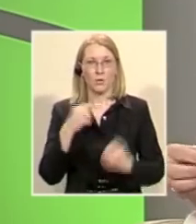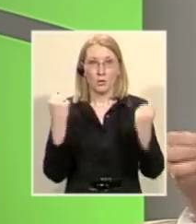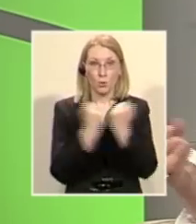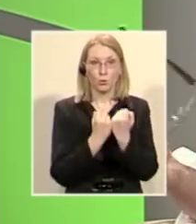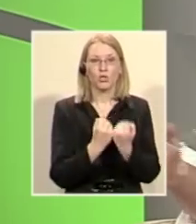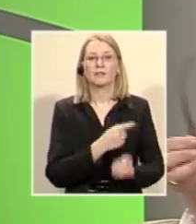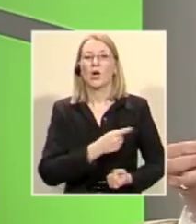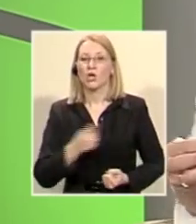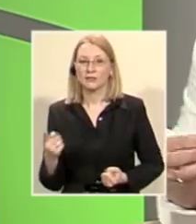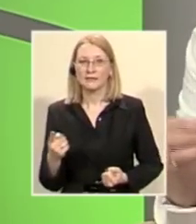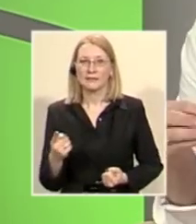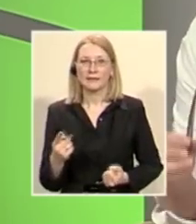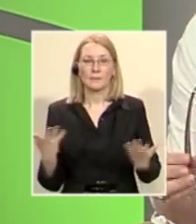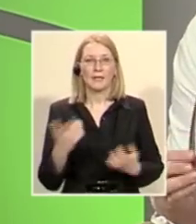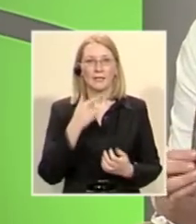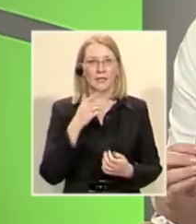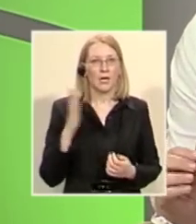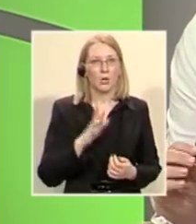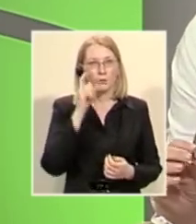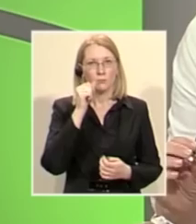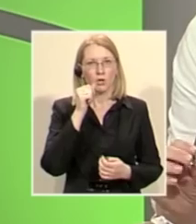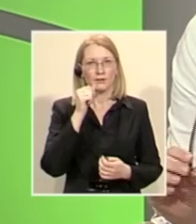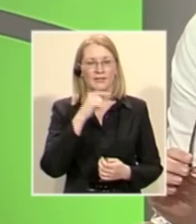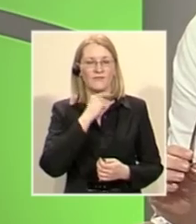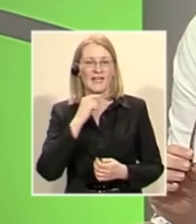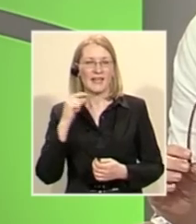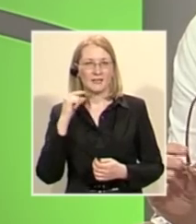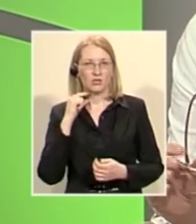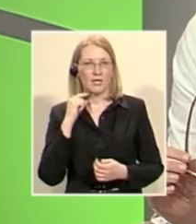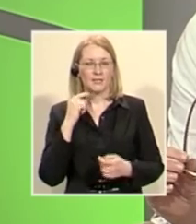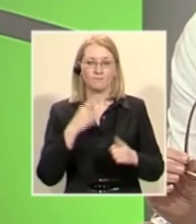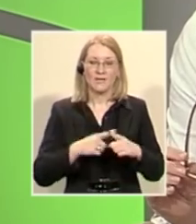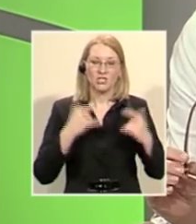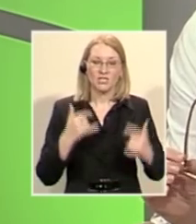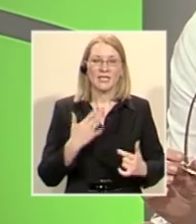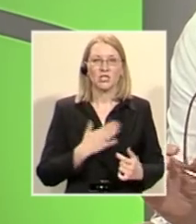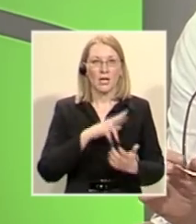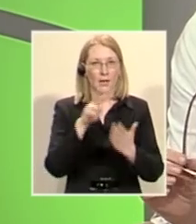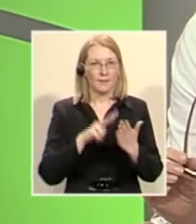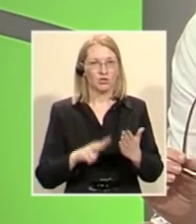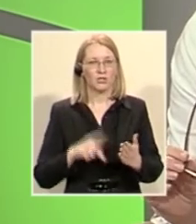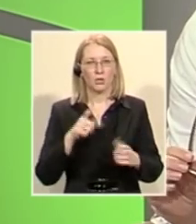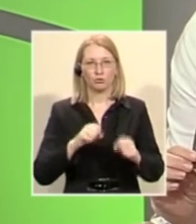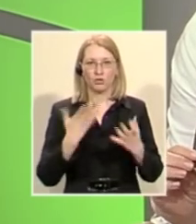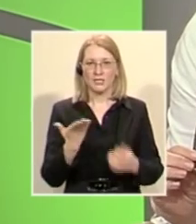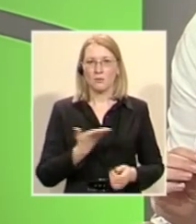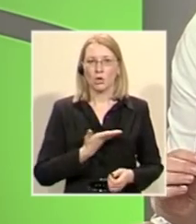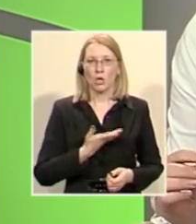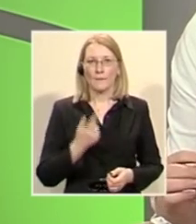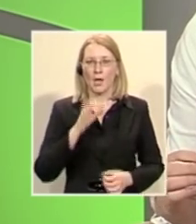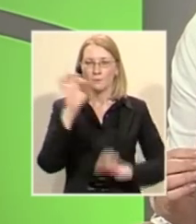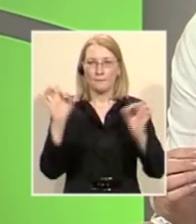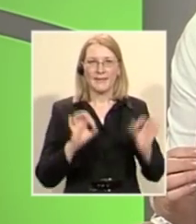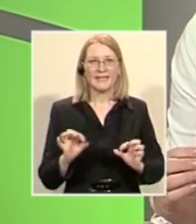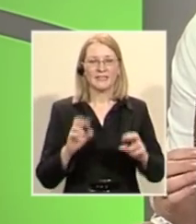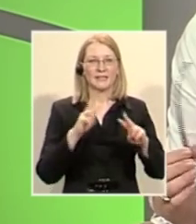njih, kako je rekao gospodin Veličasni. No, evo, upravo sad želim pročitati ono što smo dobili od mjerodavnih